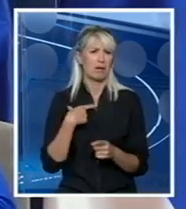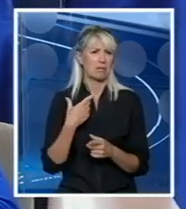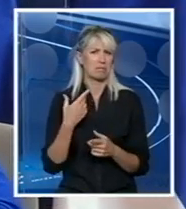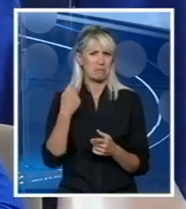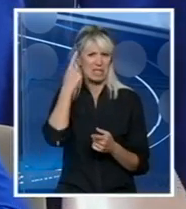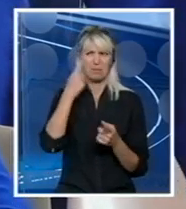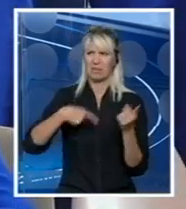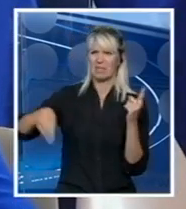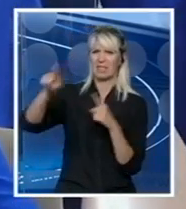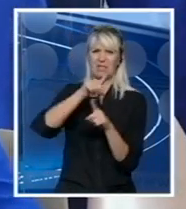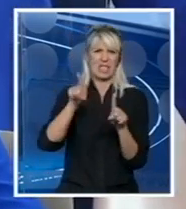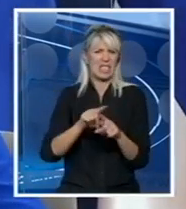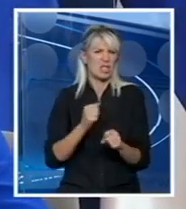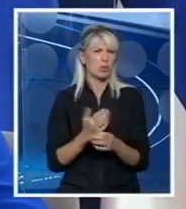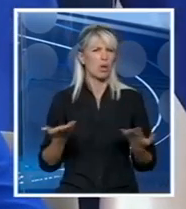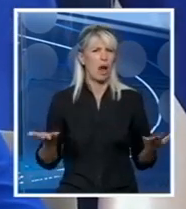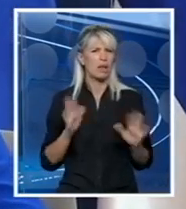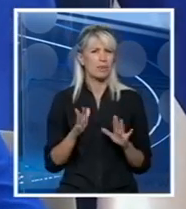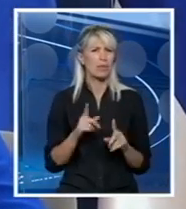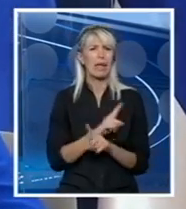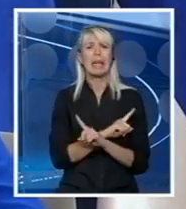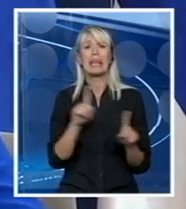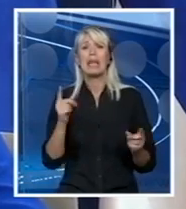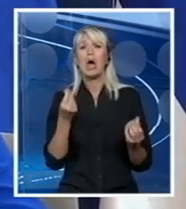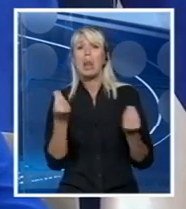da niko sa bilo kakvim simptomom